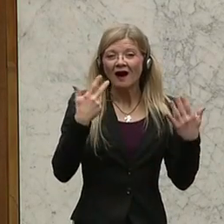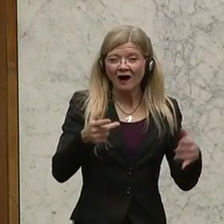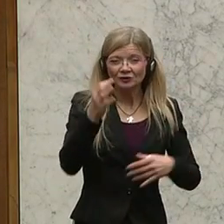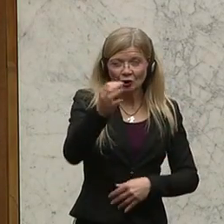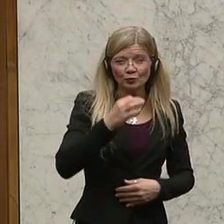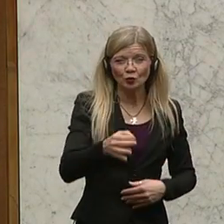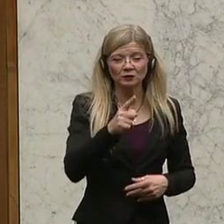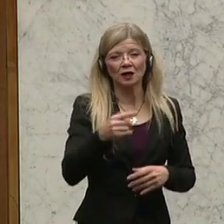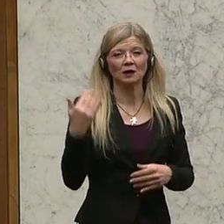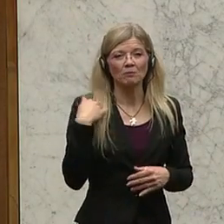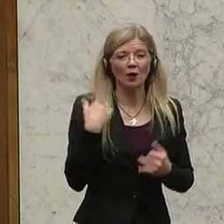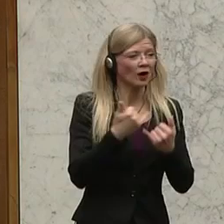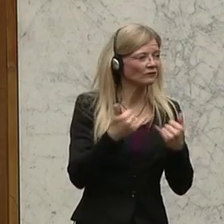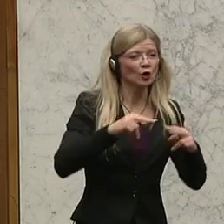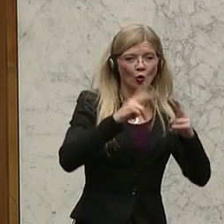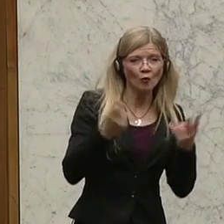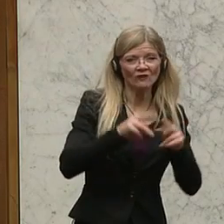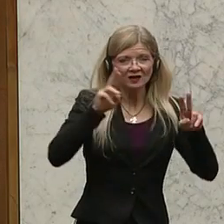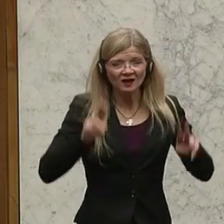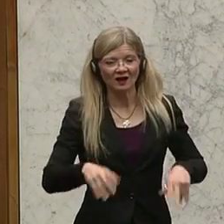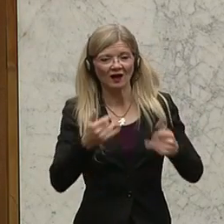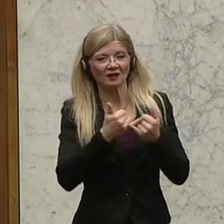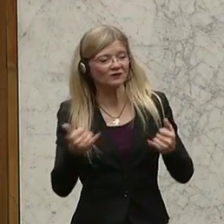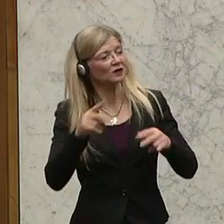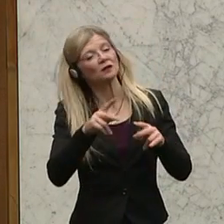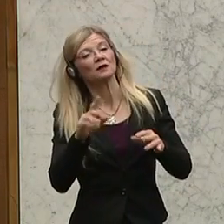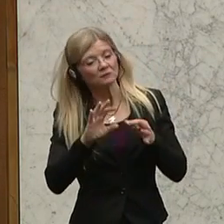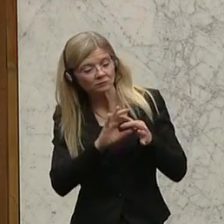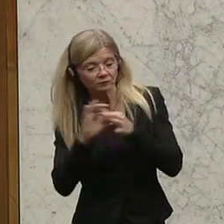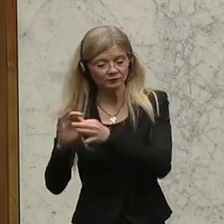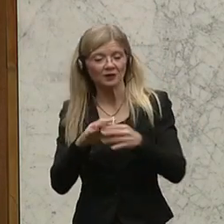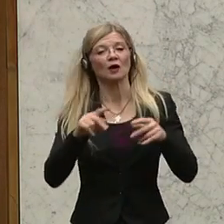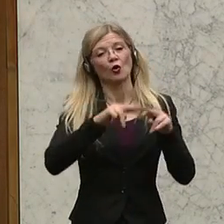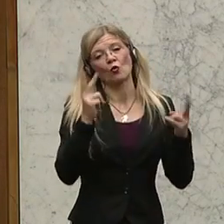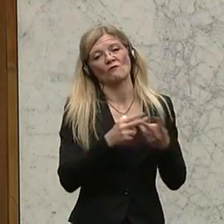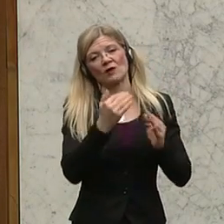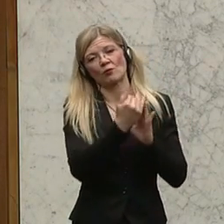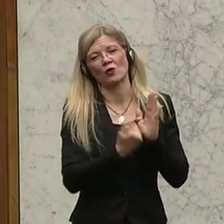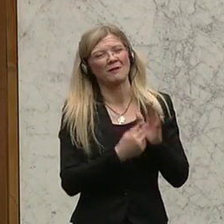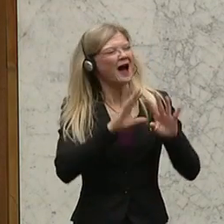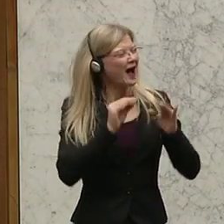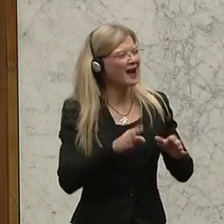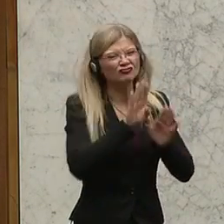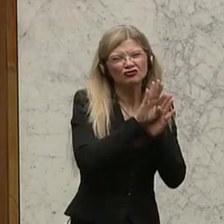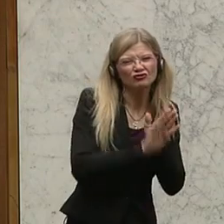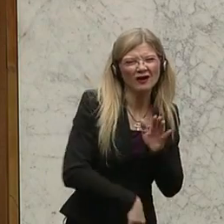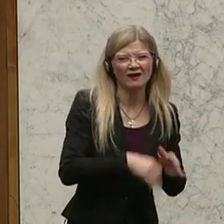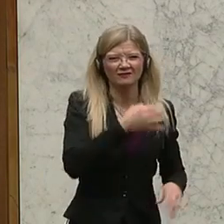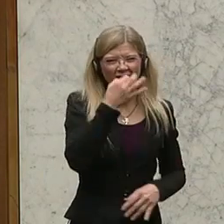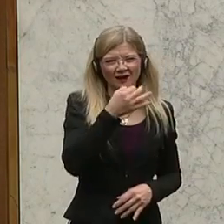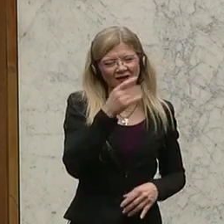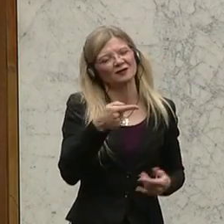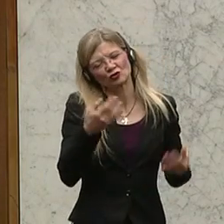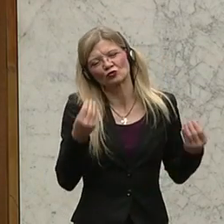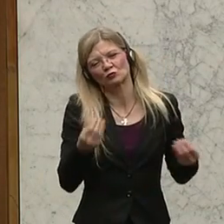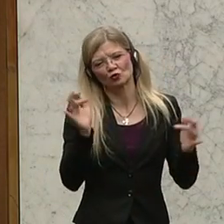umweltgerechten landwirtschaftlichen Produktionsverfahren in den Agrarumweltprogrammen. Also alles schlecht reden, das ist die Übung der Opposition.